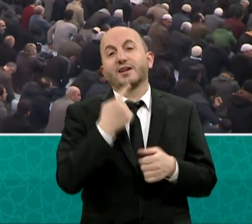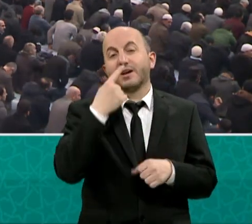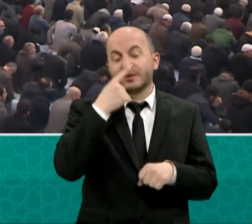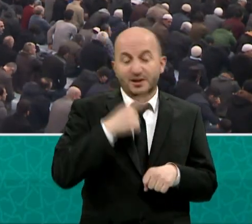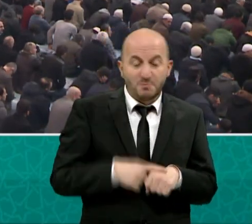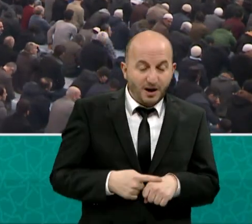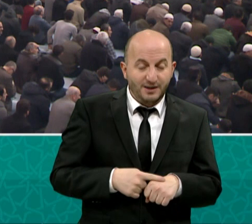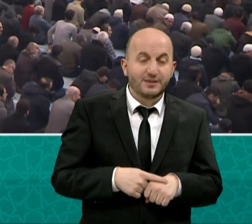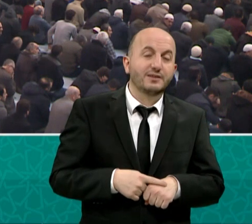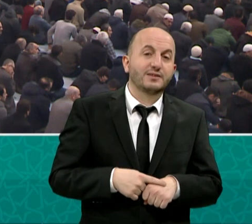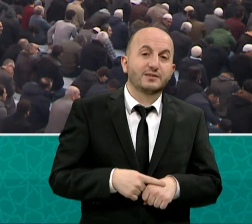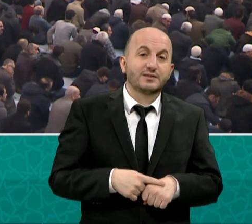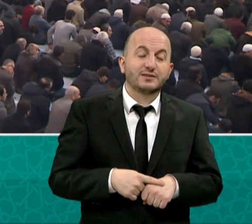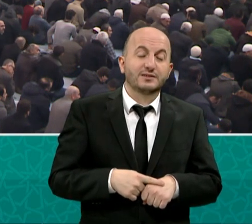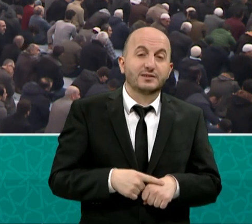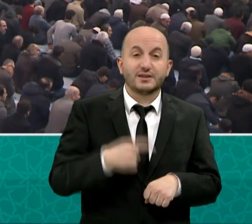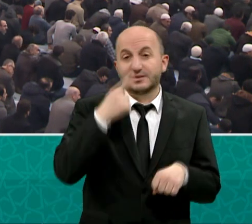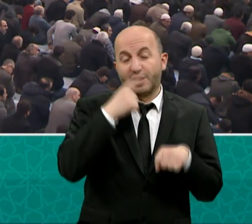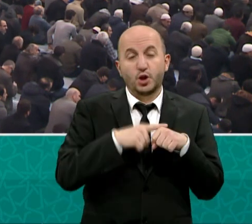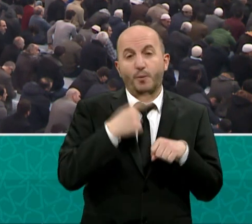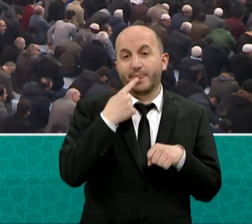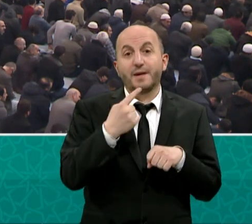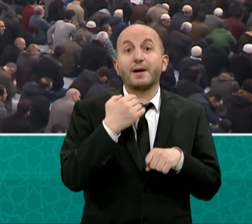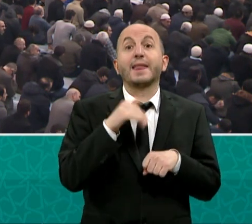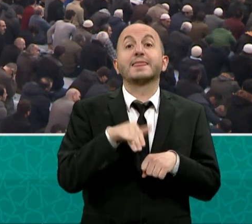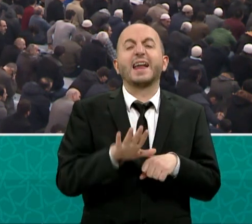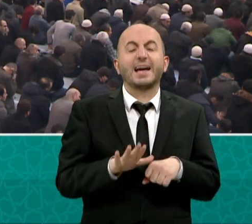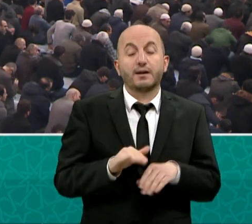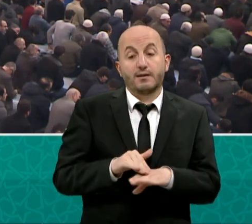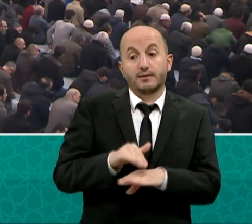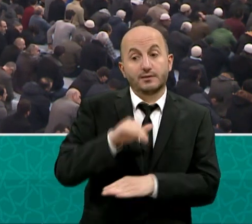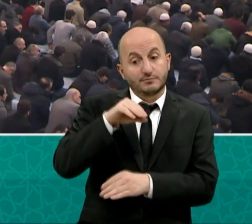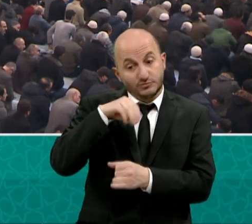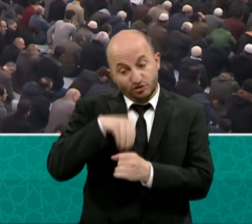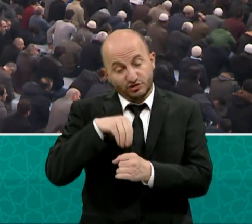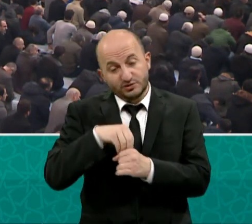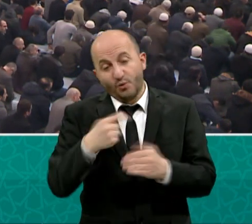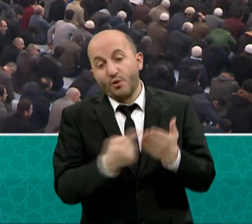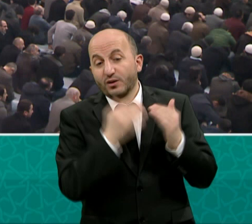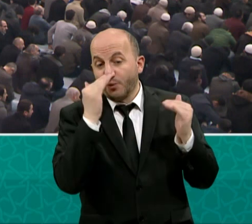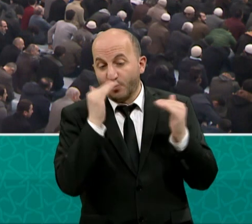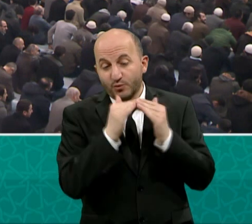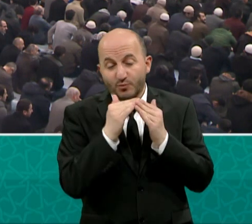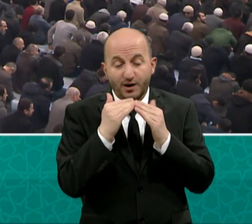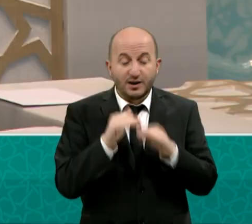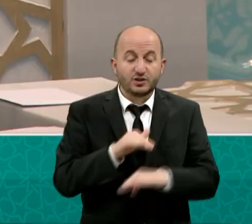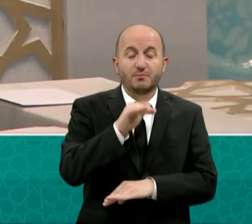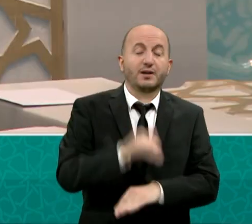Kur'an'a inanırken de inanıyorum demek değil. Onu hayata taşımak, okumak, anlamak ve